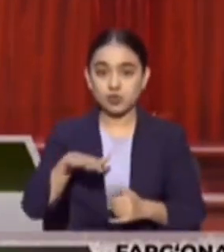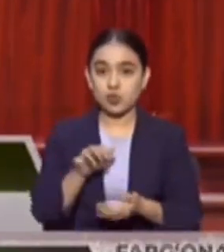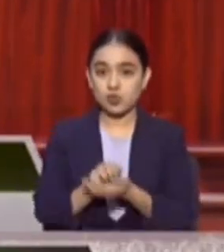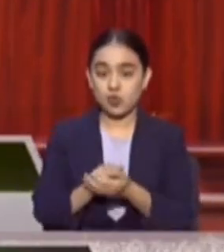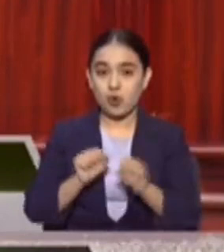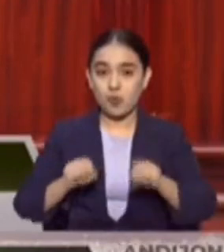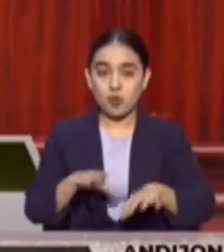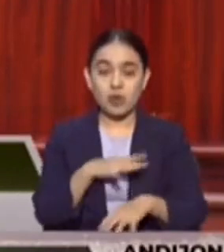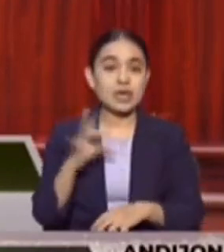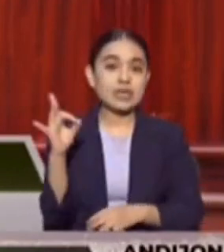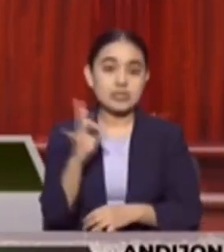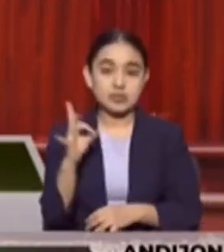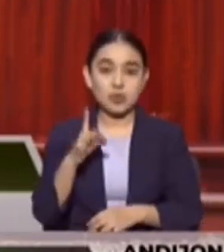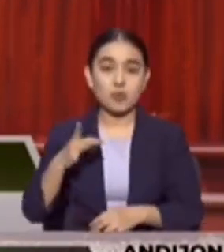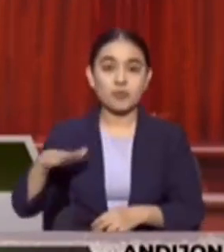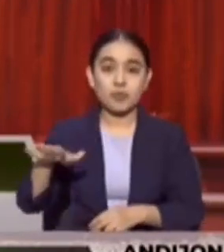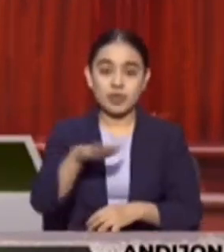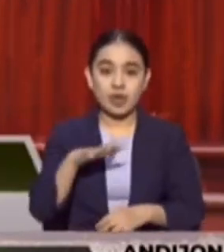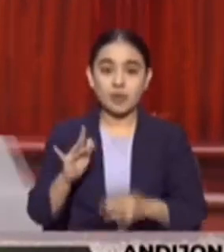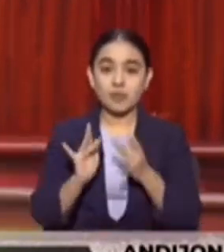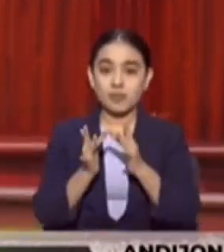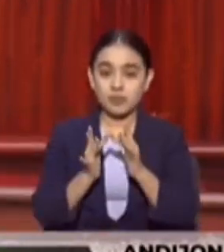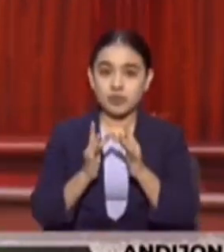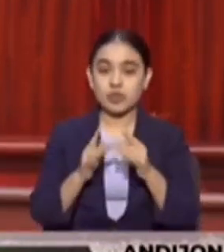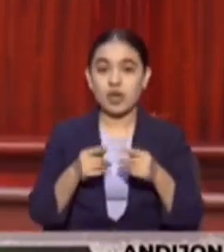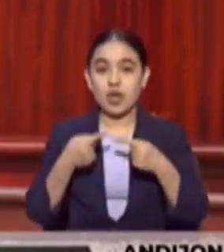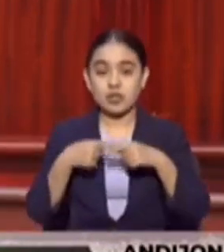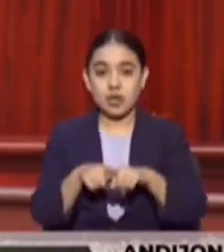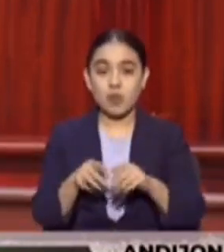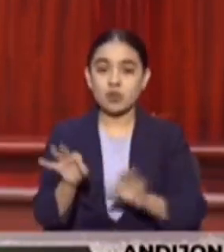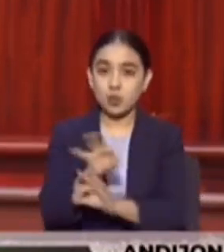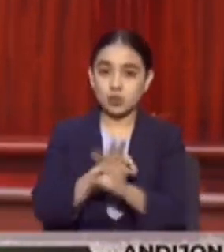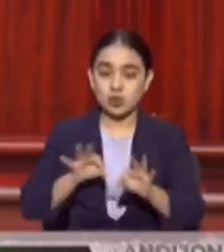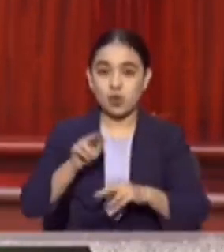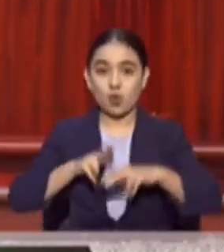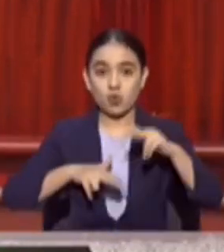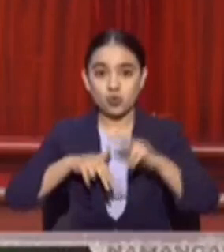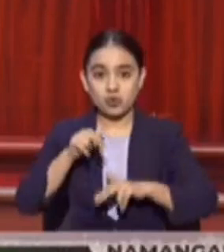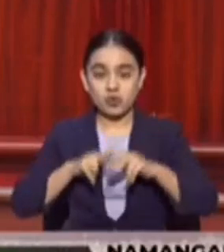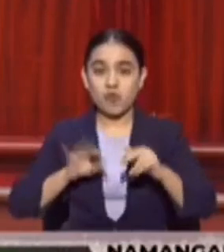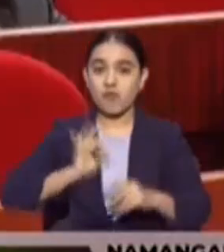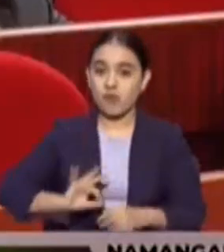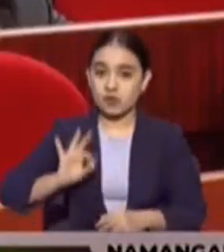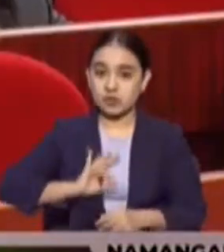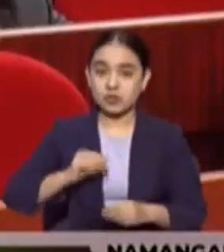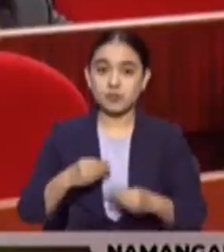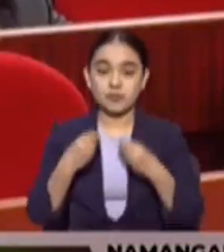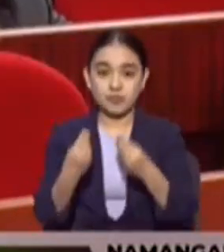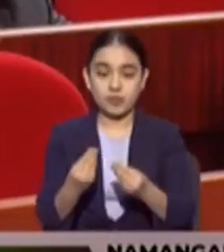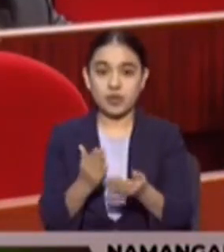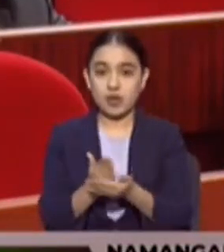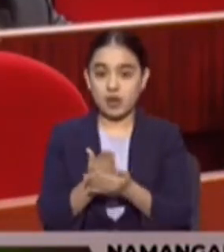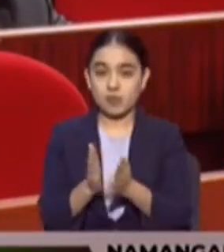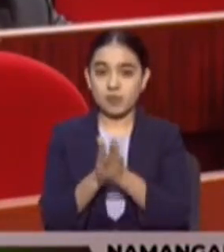mumkin bo'lgan respublika hududi yo'ldoshli aloqa tarmoqlarini loyihalashtirish, qurish, foydalanish va xizmatlar ko'rsatish faoliyati turi